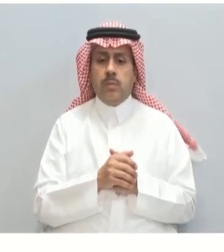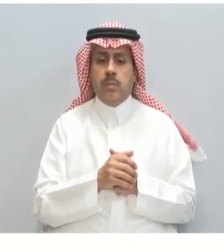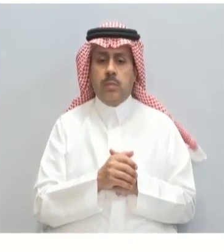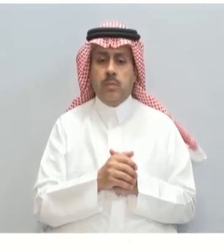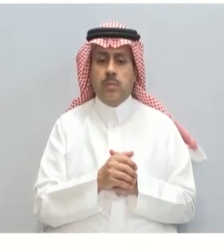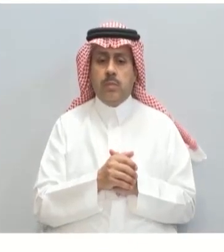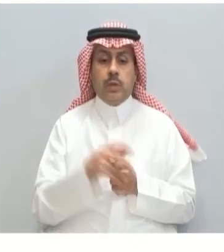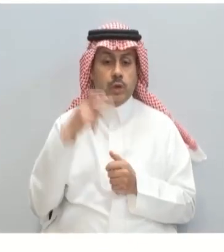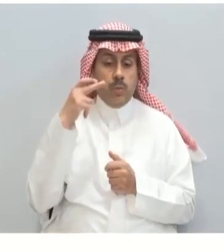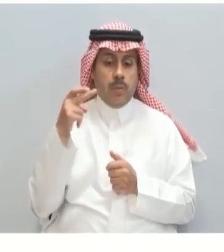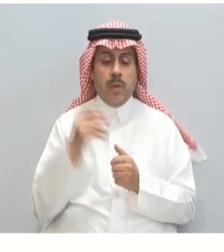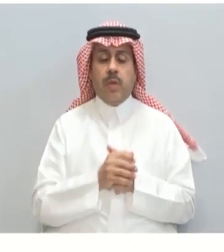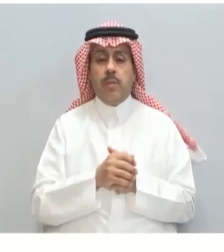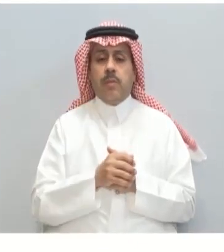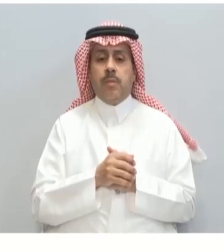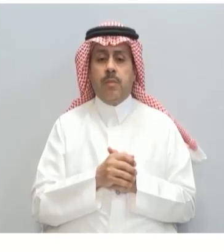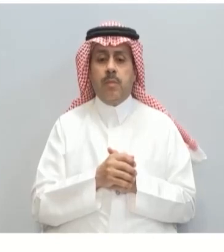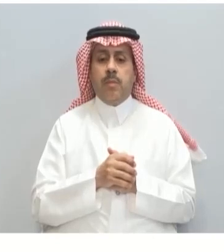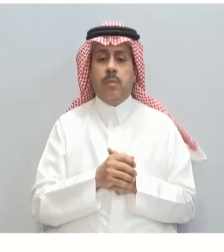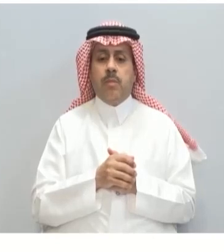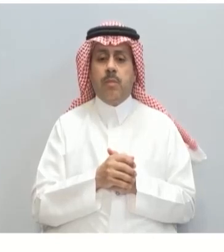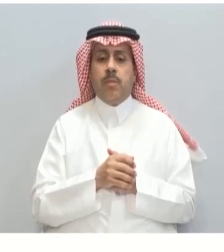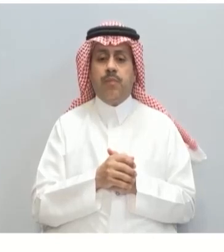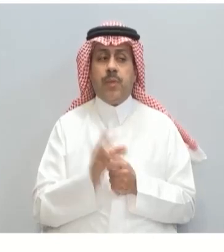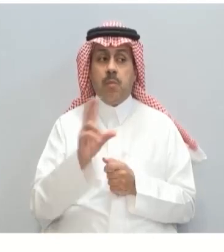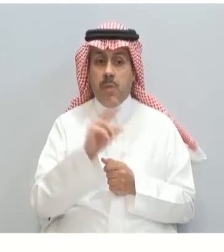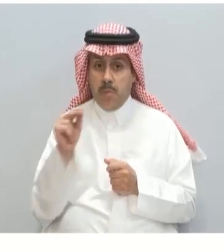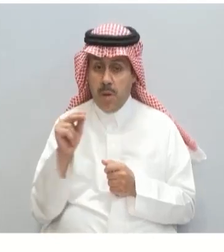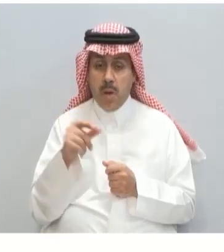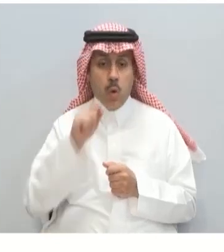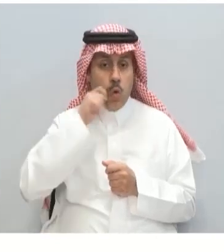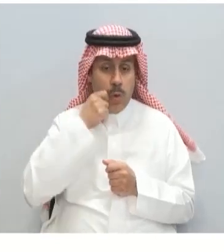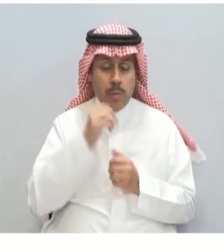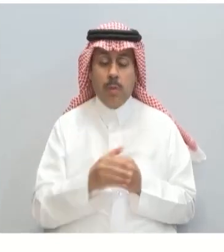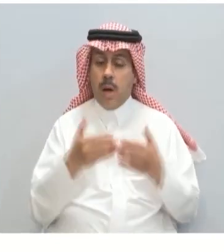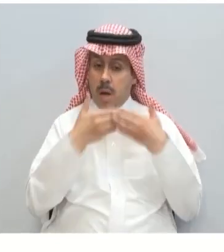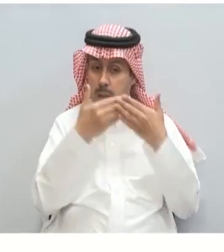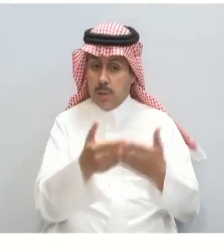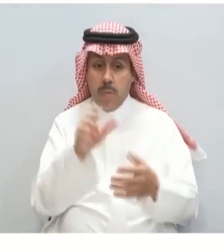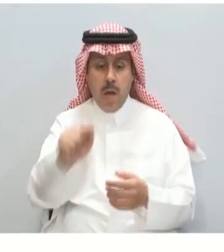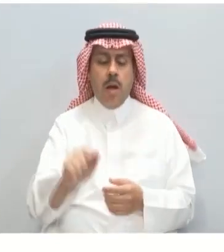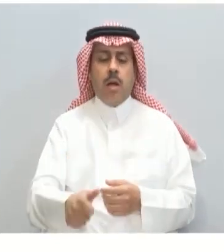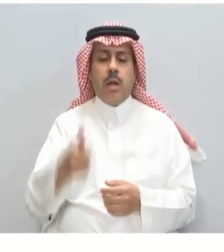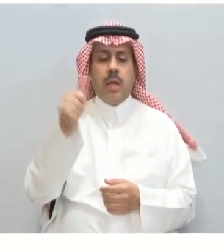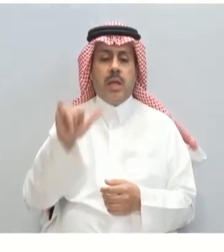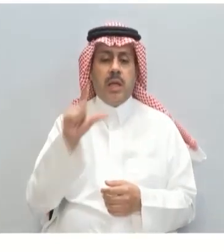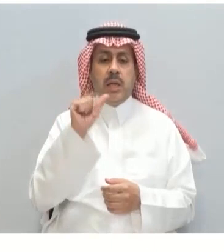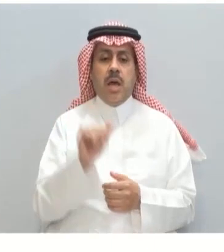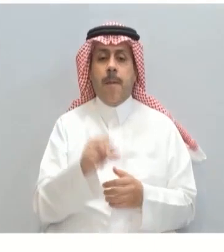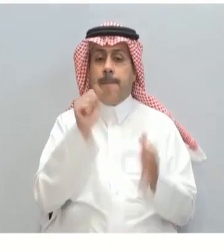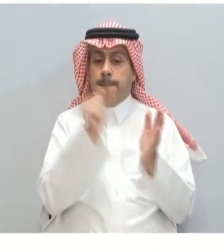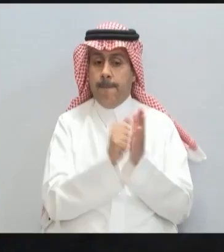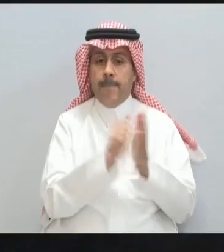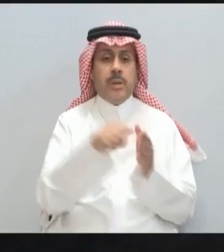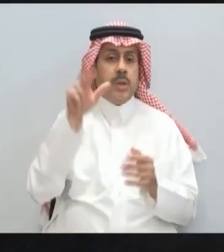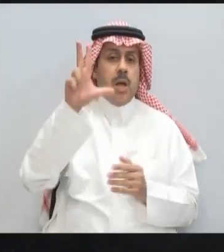وجواب متعلق بهذا التقويم وهو كما اعطى عمر رضي الله عنه لاهل ايلياء في بيت المقدس هذه ايضا